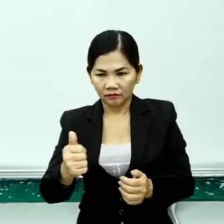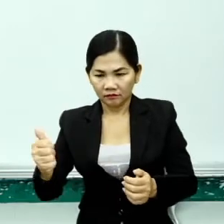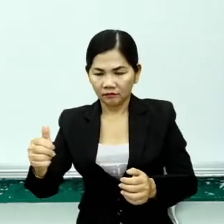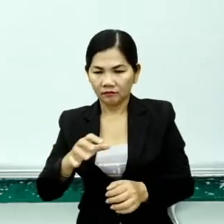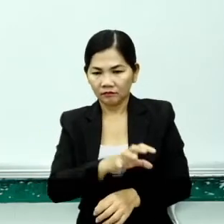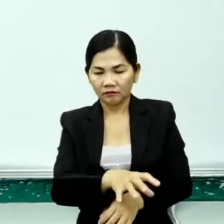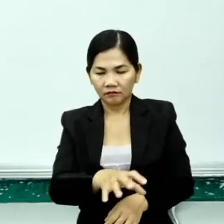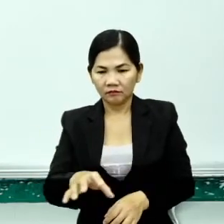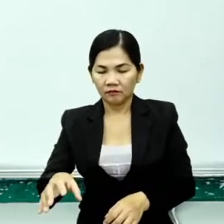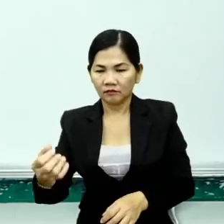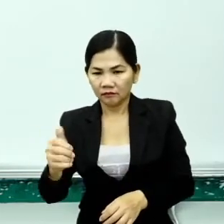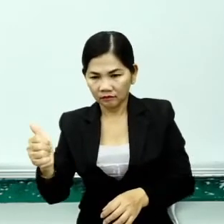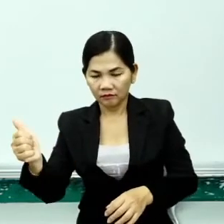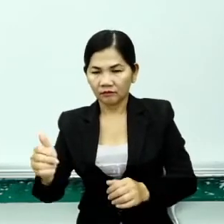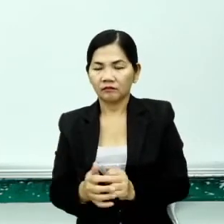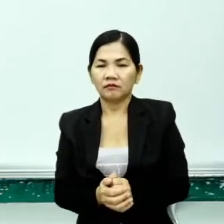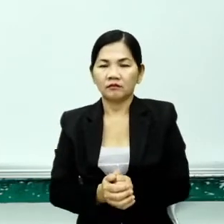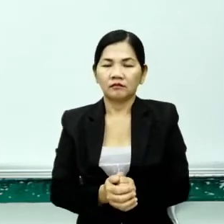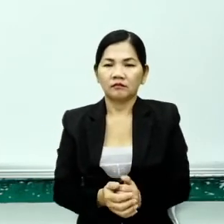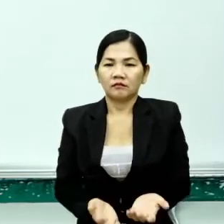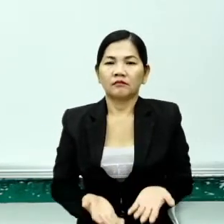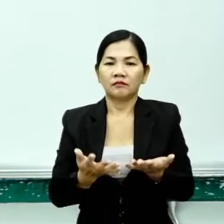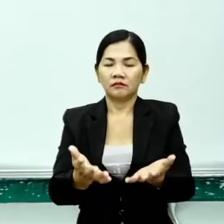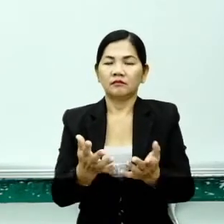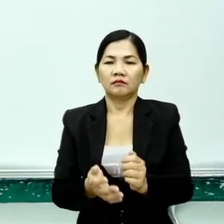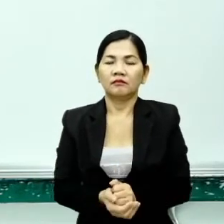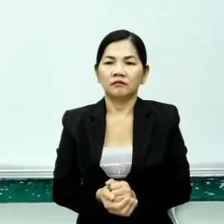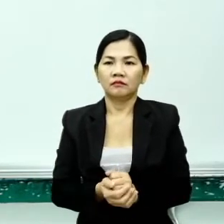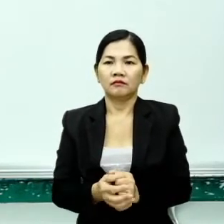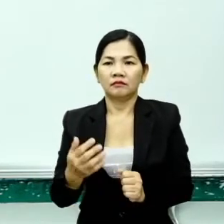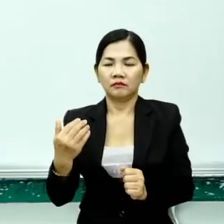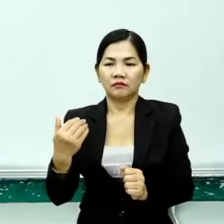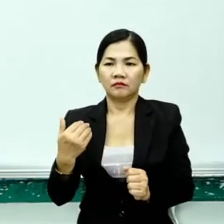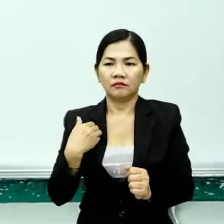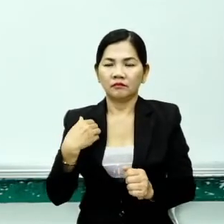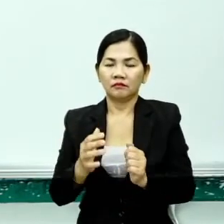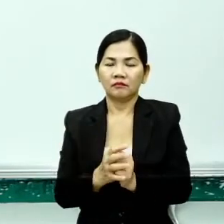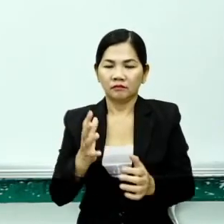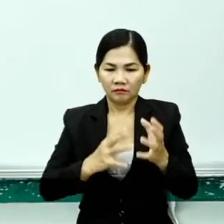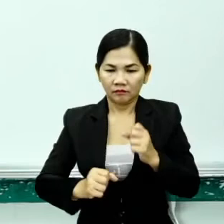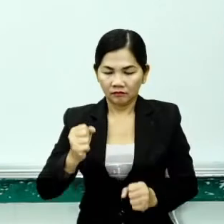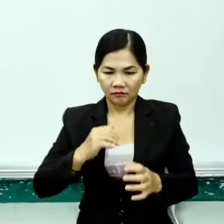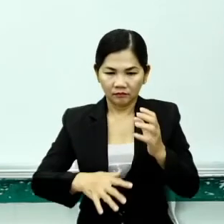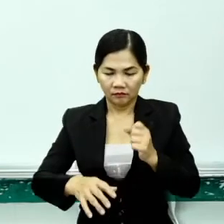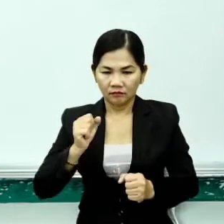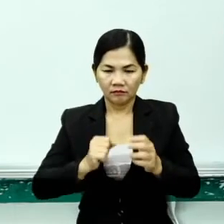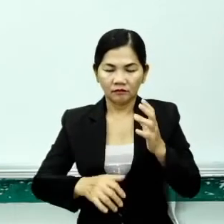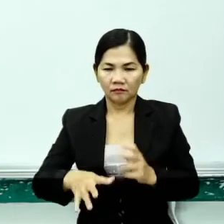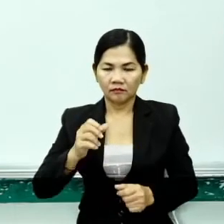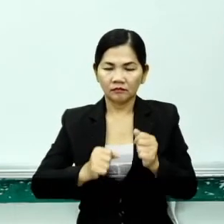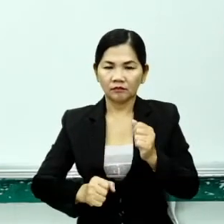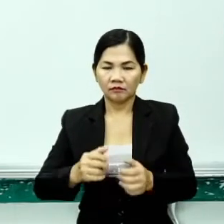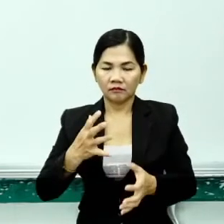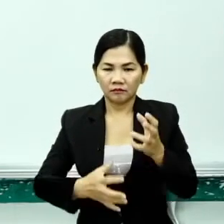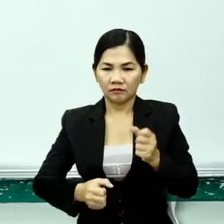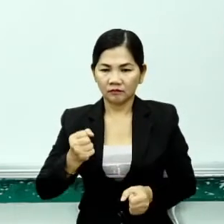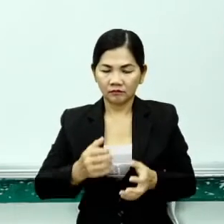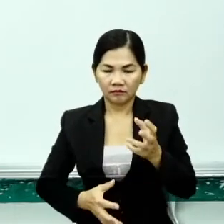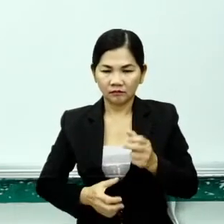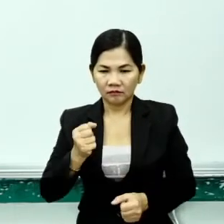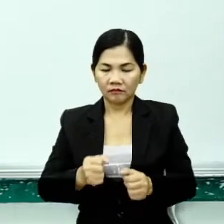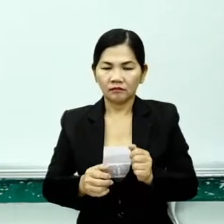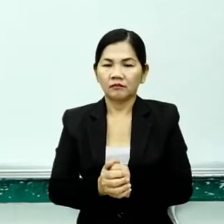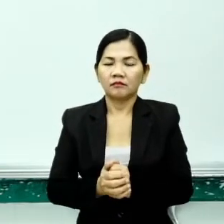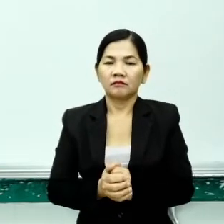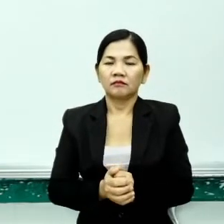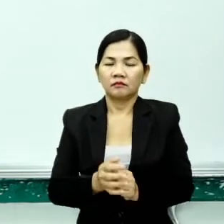prau sen sen cha bắt đầu vậy tiệt con cha cứ bắt đầu tật đỏ nè con nhé con thà bắt đầu tật đỏ nè bắt đầu tật đỏ chẳng ta